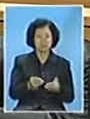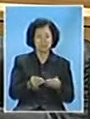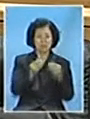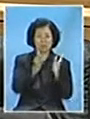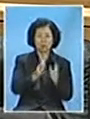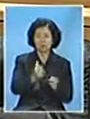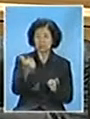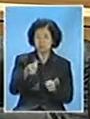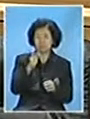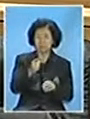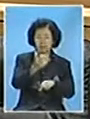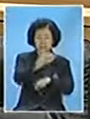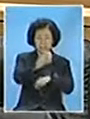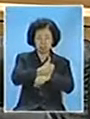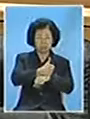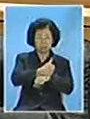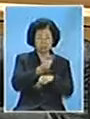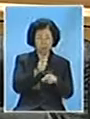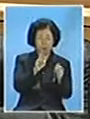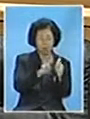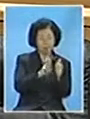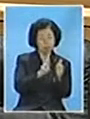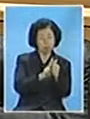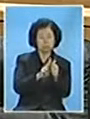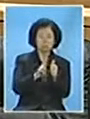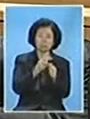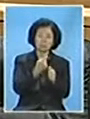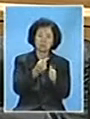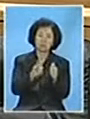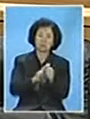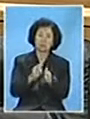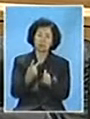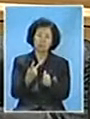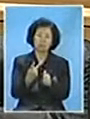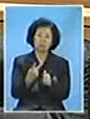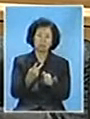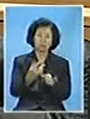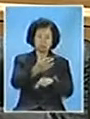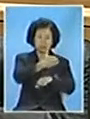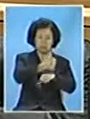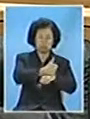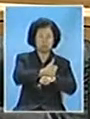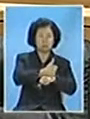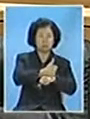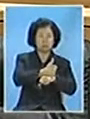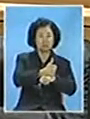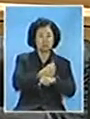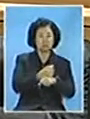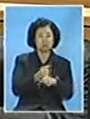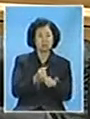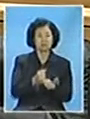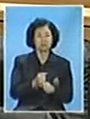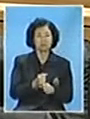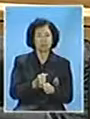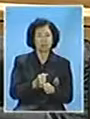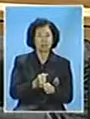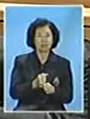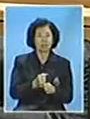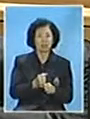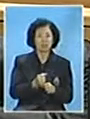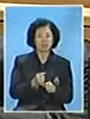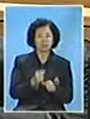เป็นนายกหรืออุปนายกเหรอครับอุปนายกนี่รักษาการแทนนายกถ้านายกป่วยเพราะฉะนั้นความสง่างามของส